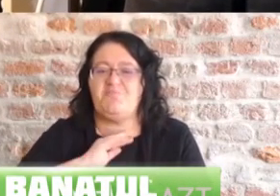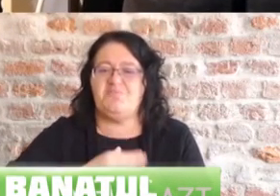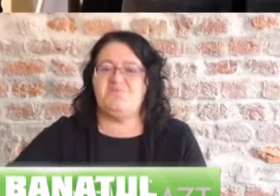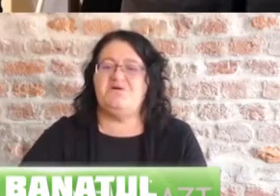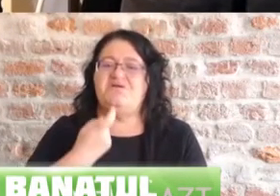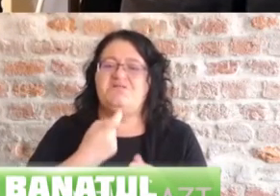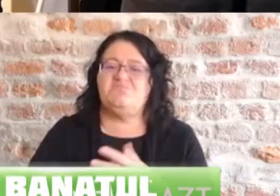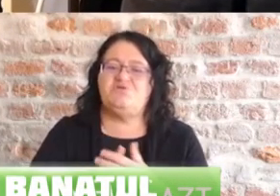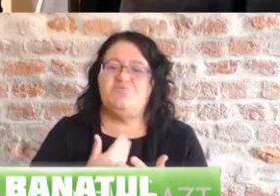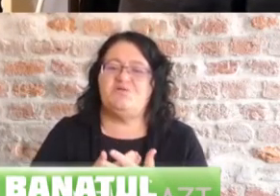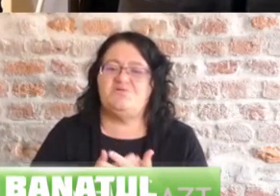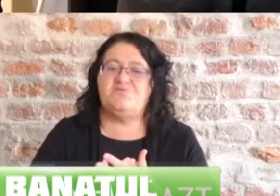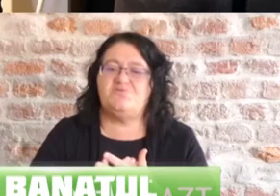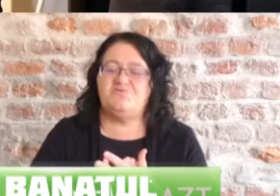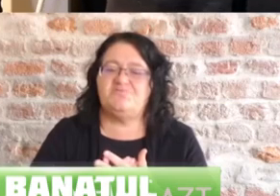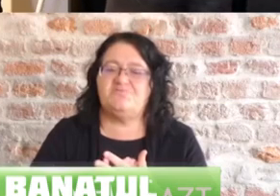Primăriei Timișoara pentru